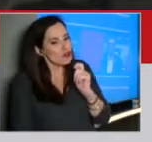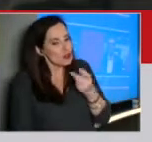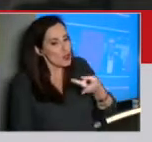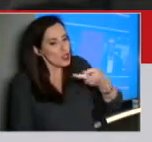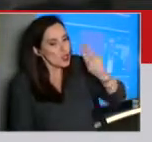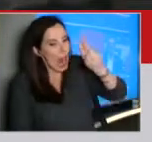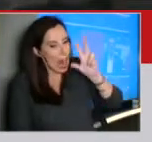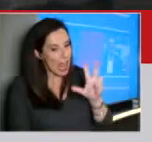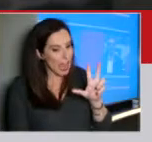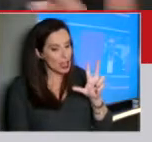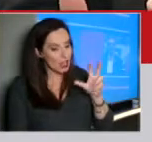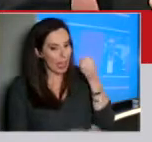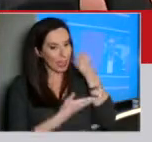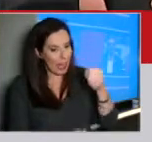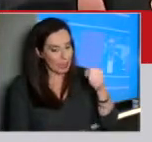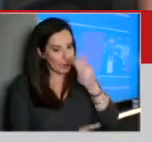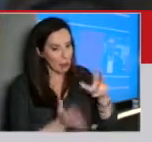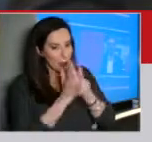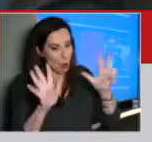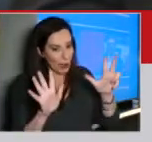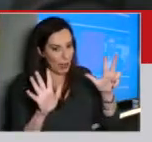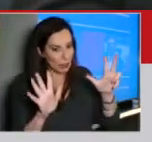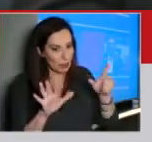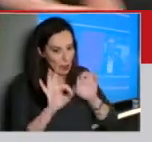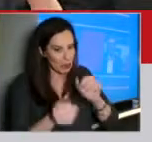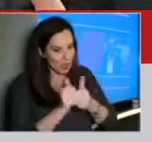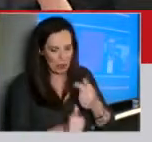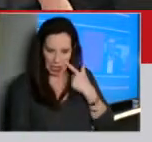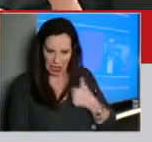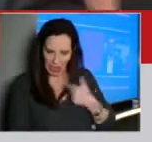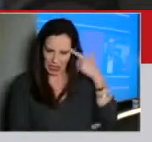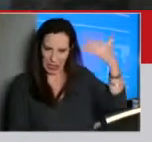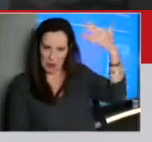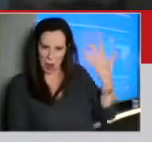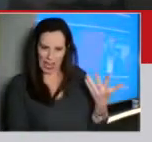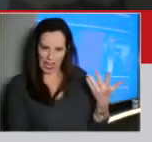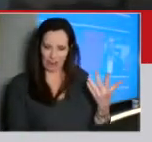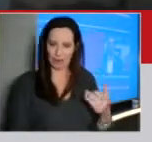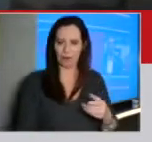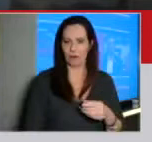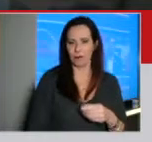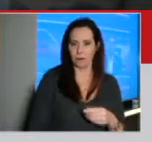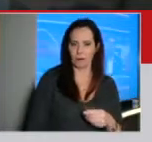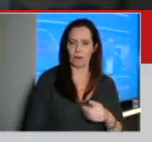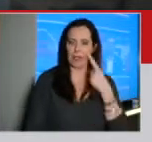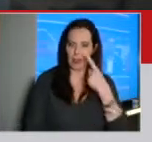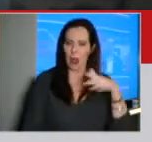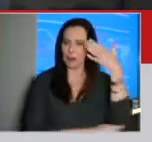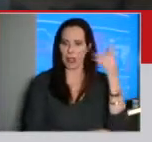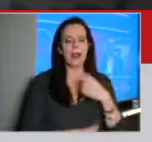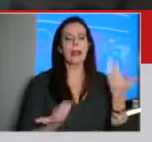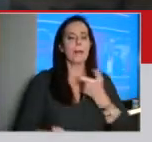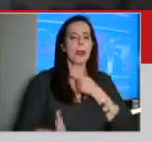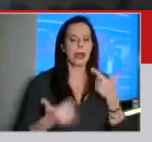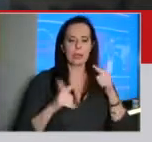את שהמדינה התקציב שהשקיע בתקציב 2018 לטובת הספורט? לי זה נראה דמיוני ומופרך. תשמע, תקשיב, למדינה לא תהיה ברירה,